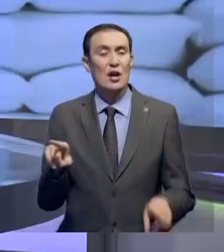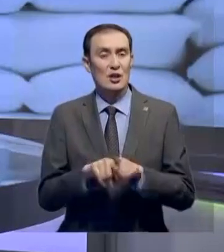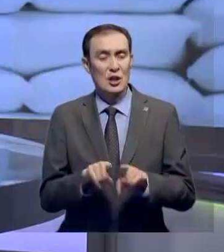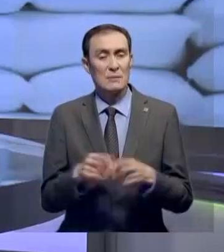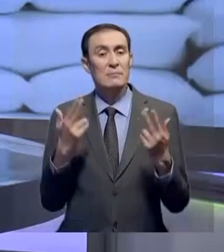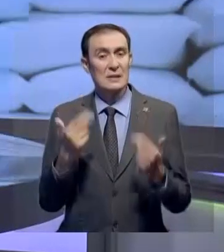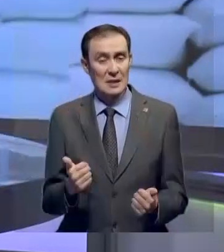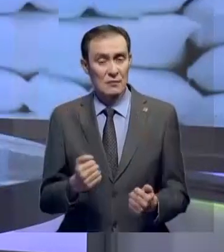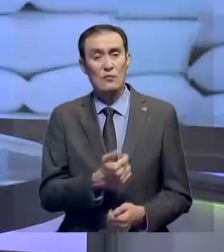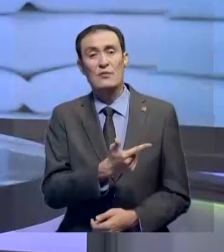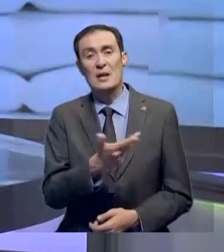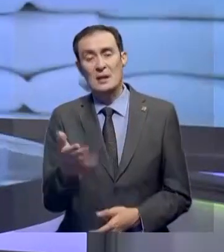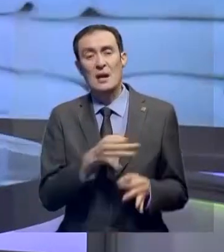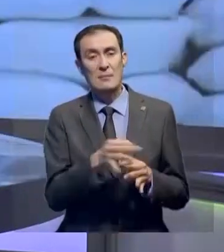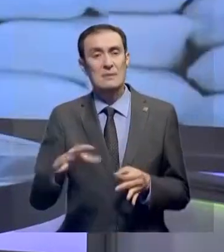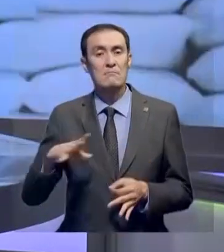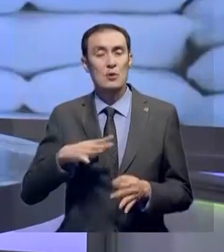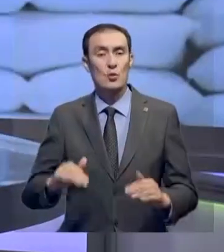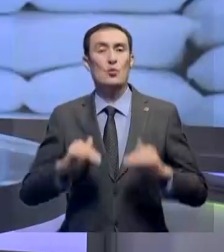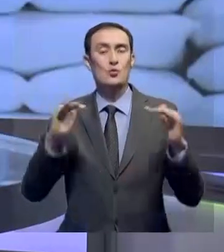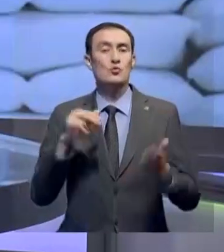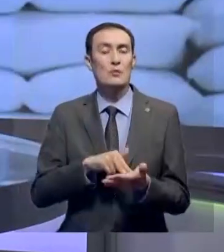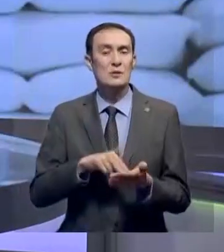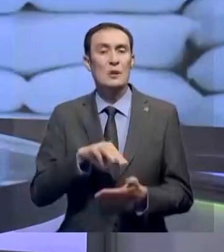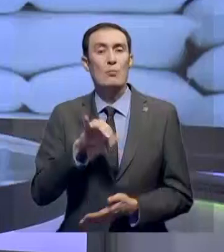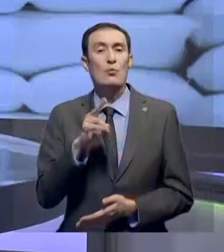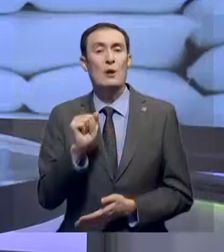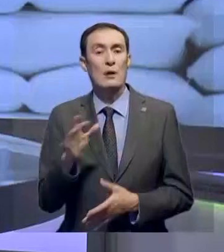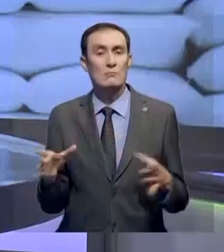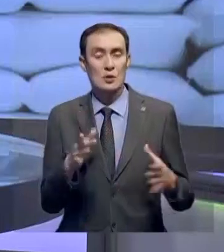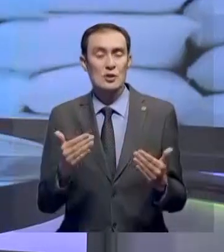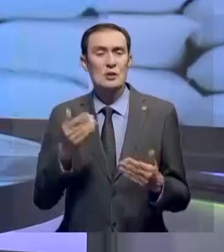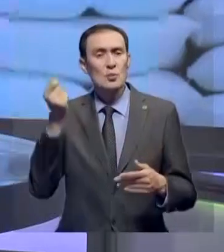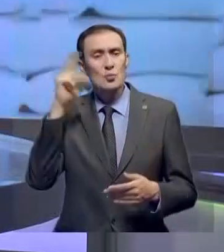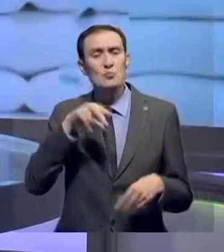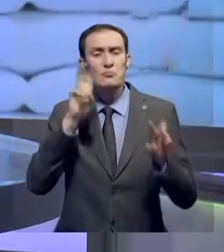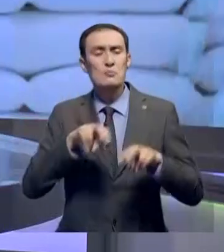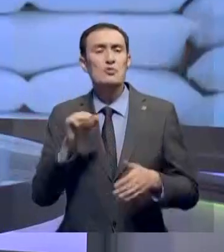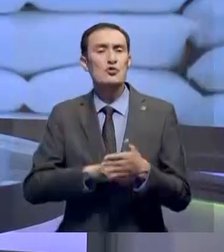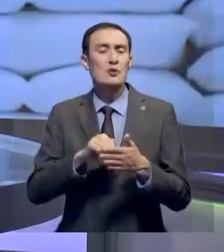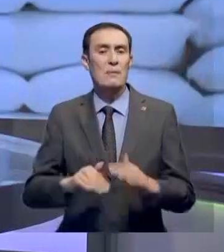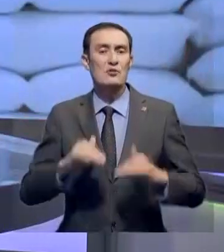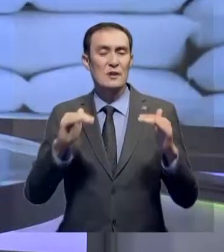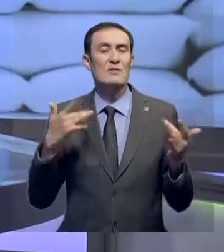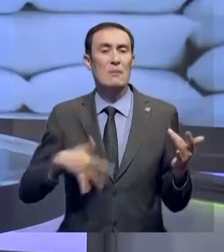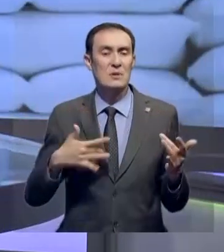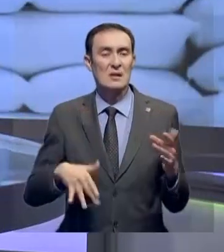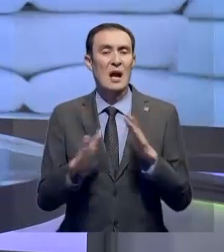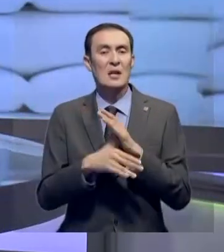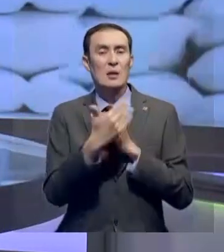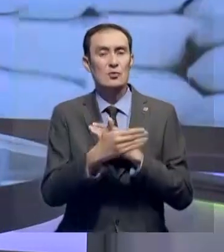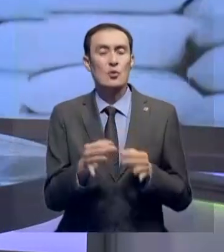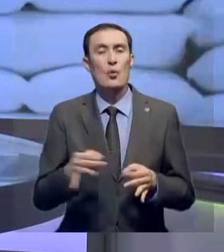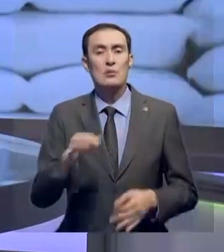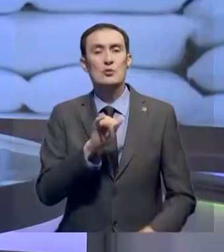он признал, что в ряде регионов произошел рост цен на муку. Сейчас ведомство разбирается в причинах повышения в Жамбылской,